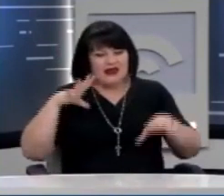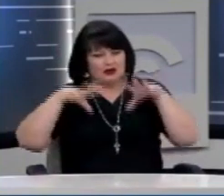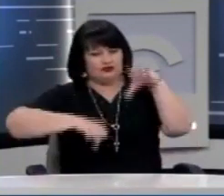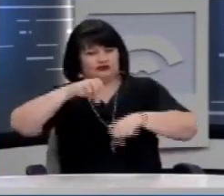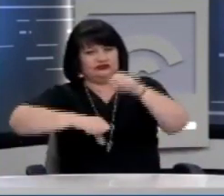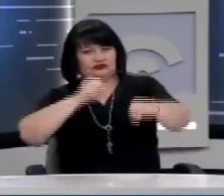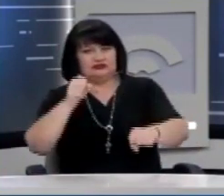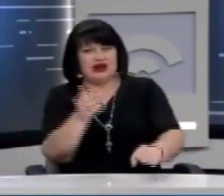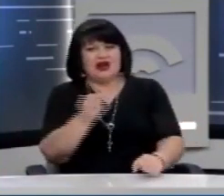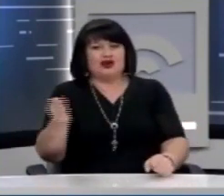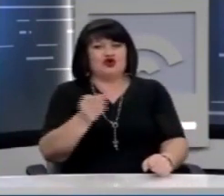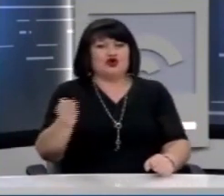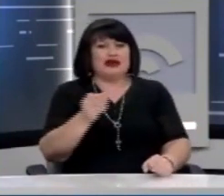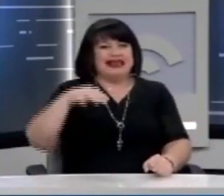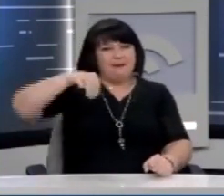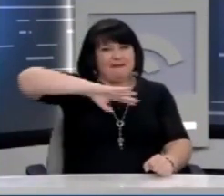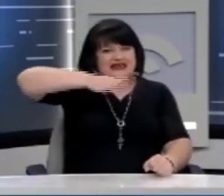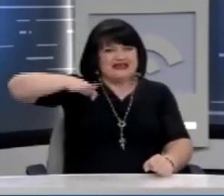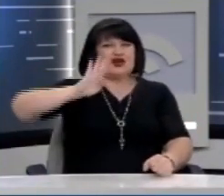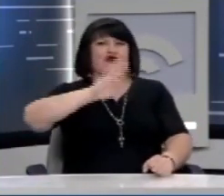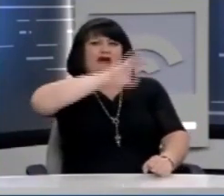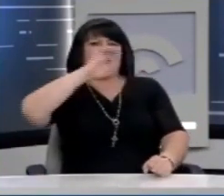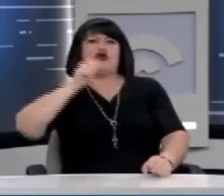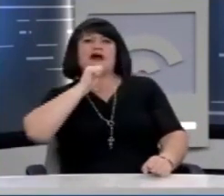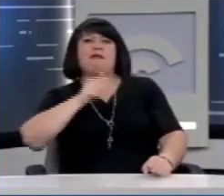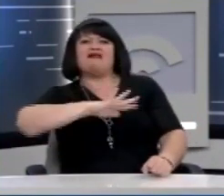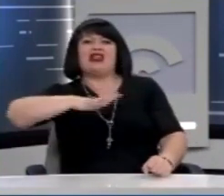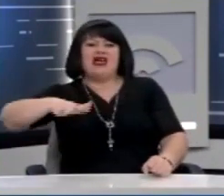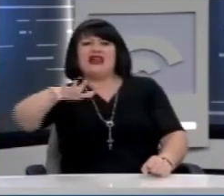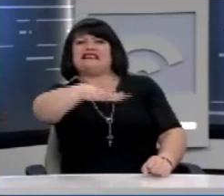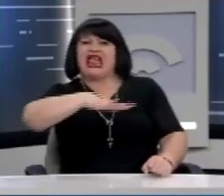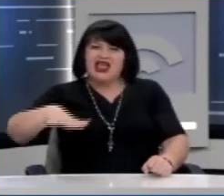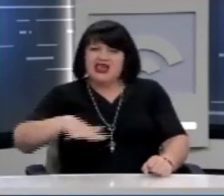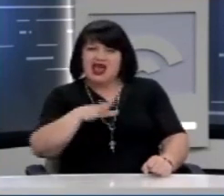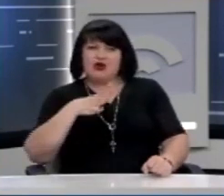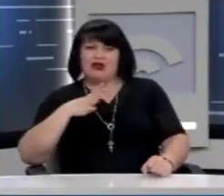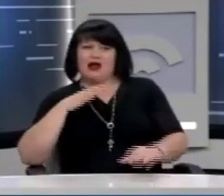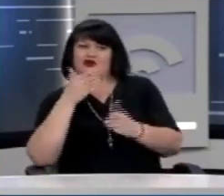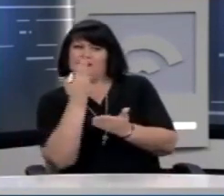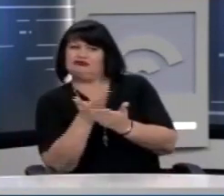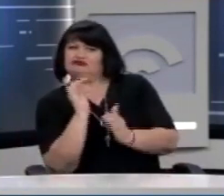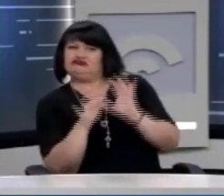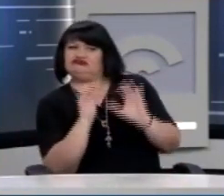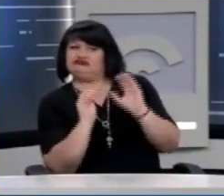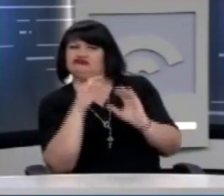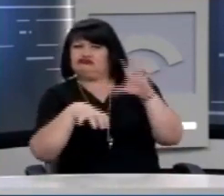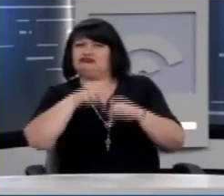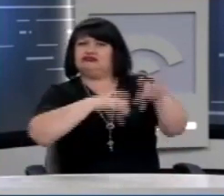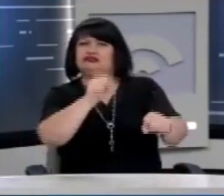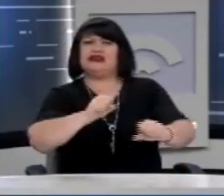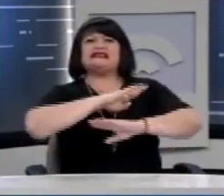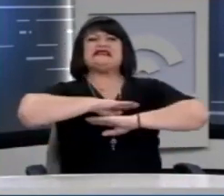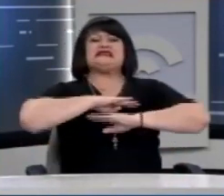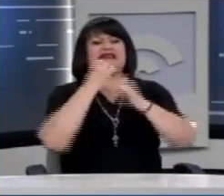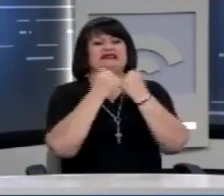στην Ανατολική Μεσόγειο, το Αιγαίο, τα Βαλκάνια, τη Μαύρη Θάλασσα, αλλού και συνδέεται με τις σχετικές στρατιωτικές